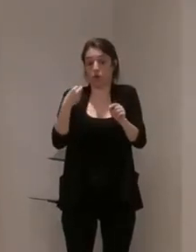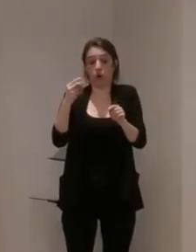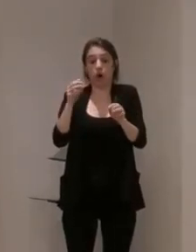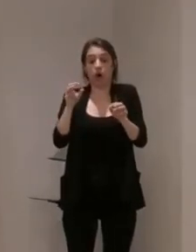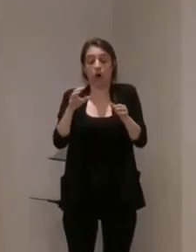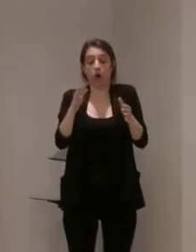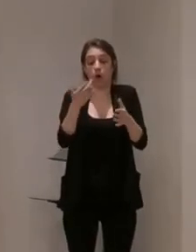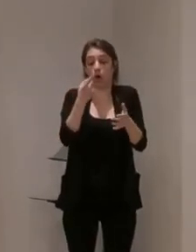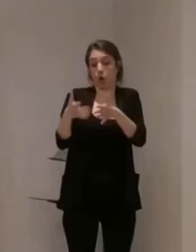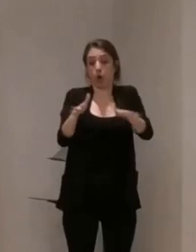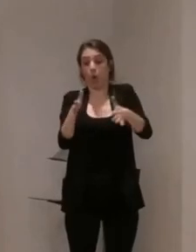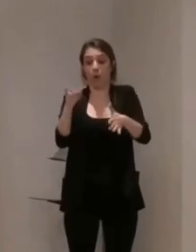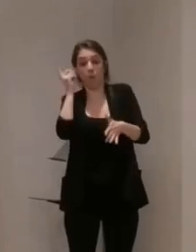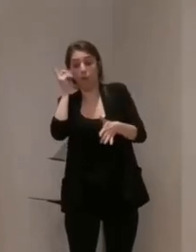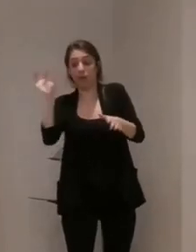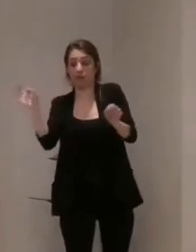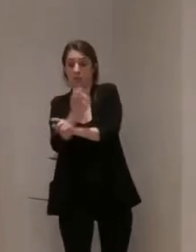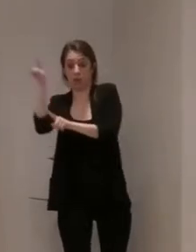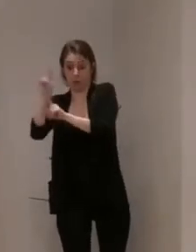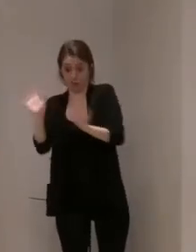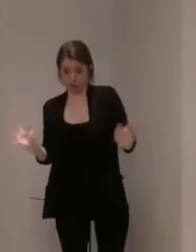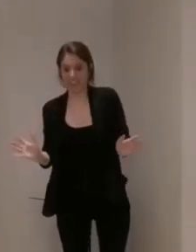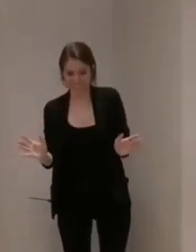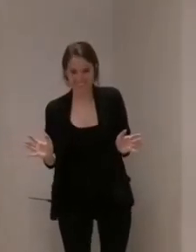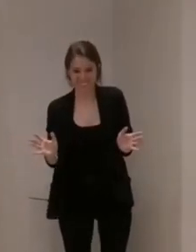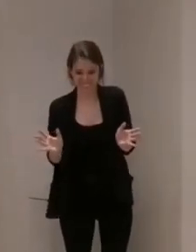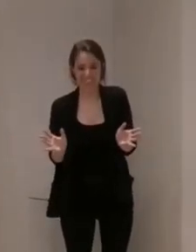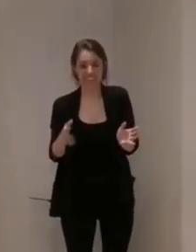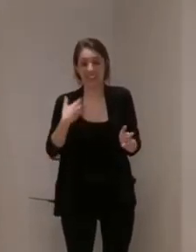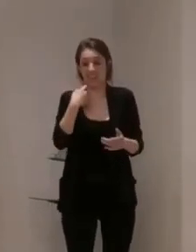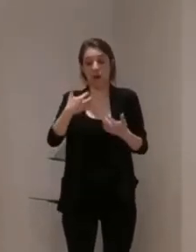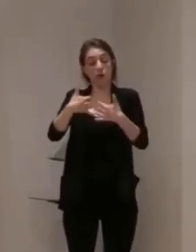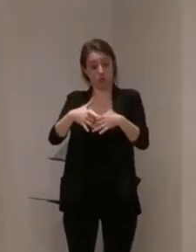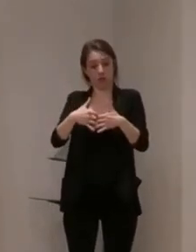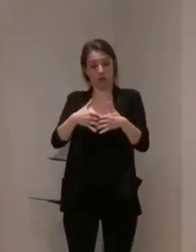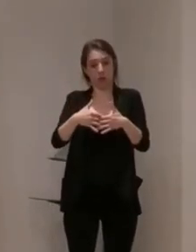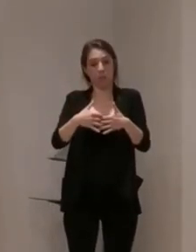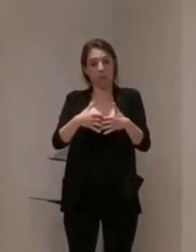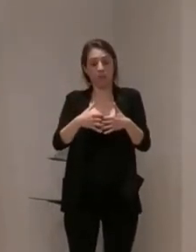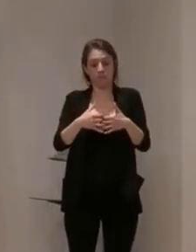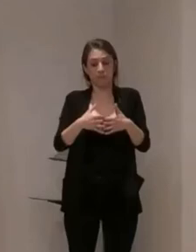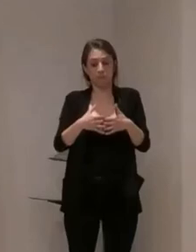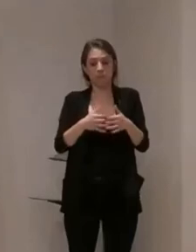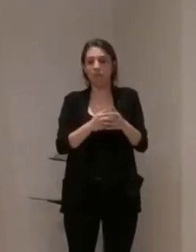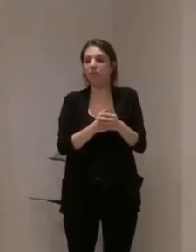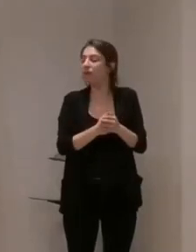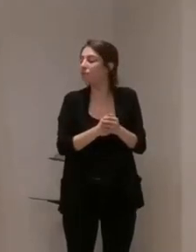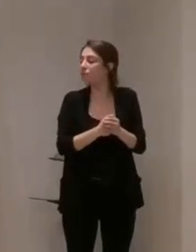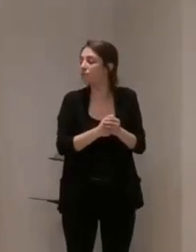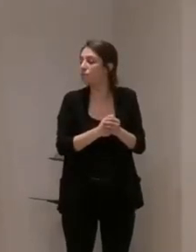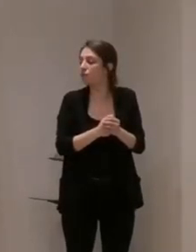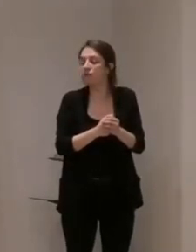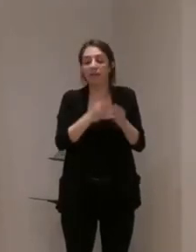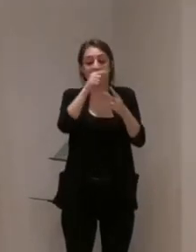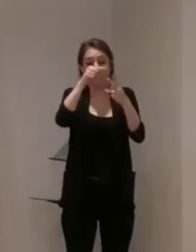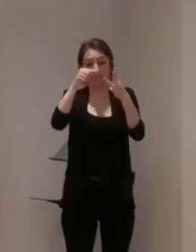Clarament. La monarquia, la unitat d'Espanya i el judici del franquisme. Que són